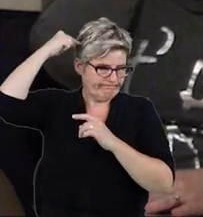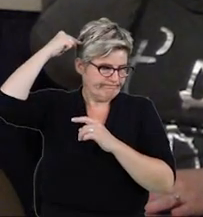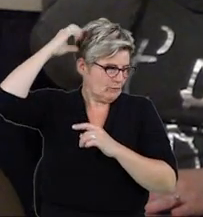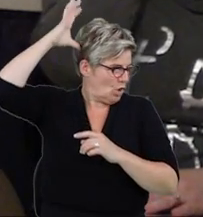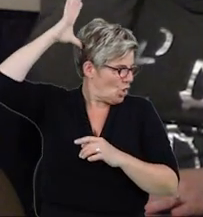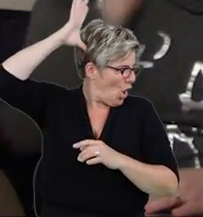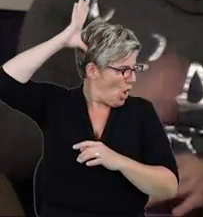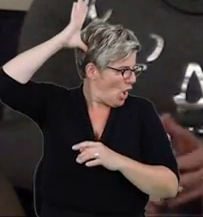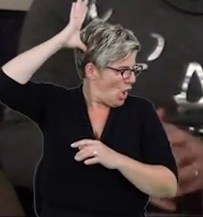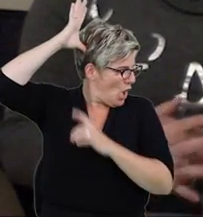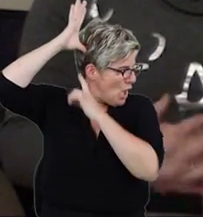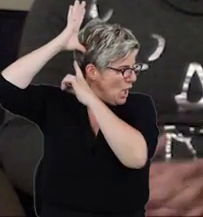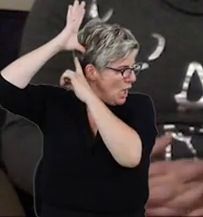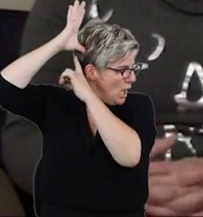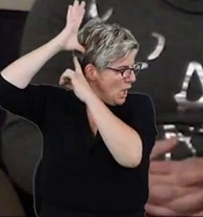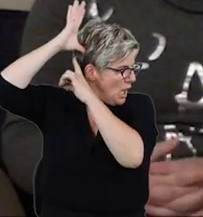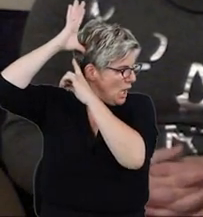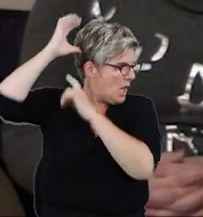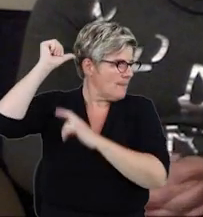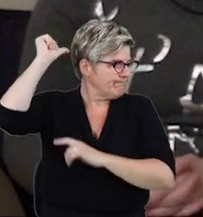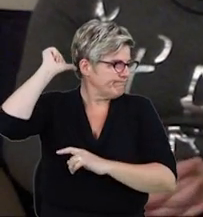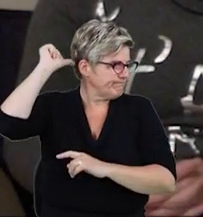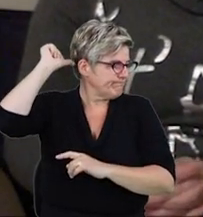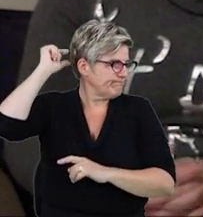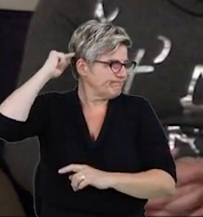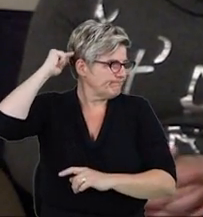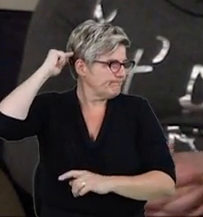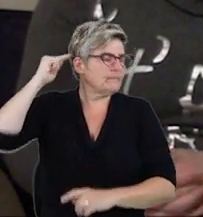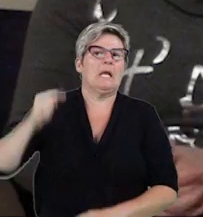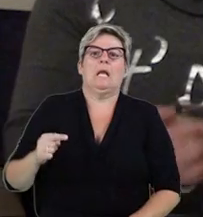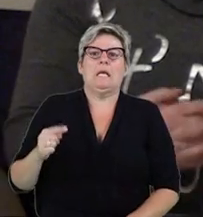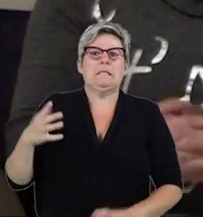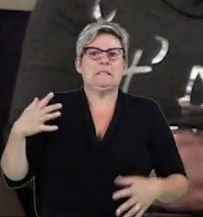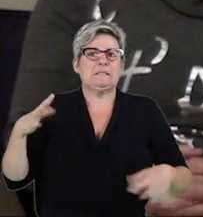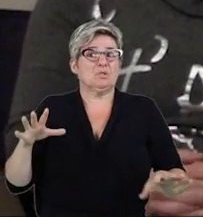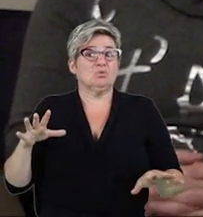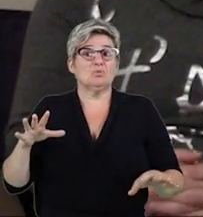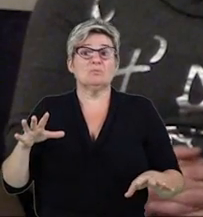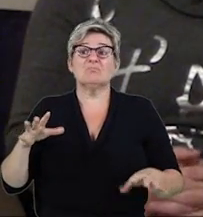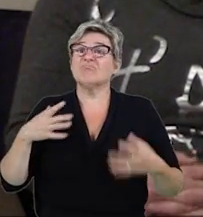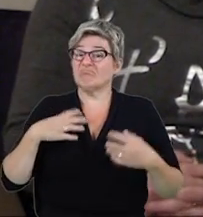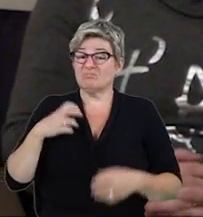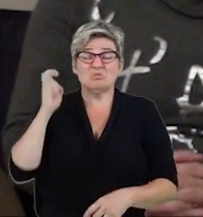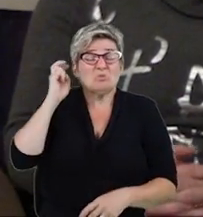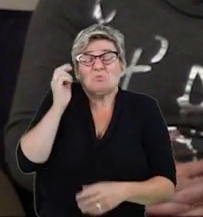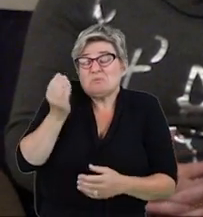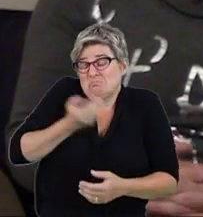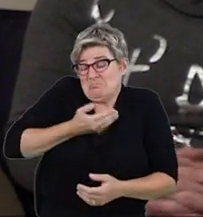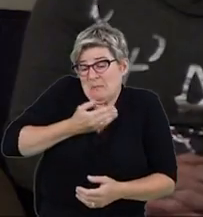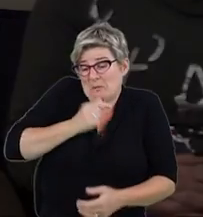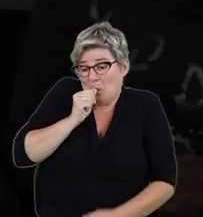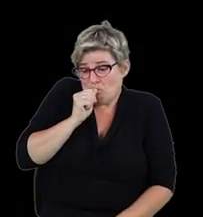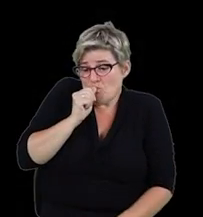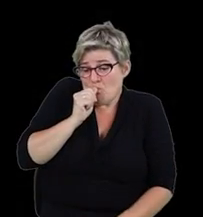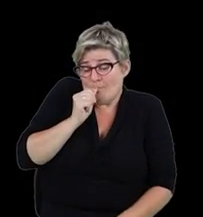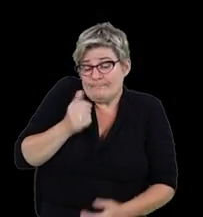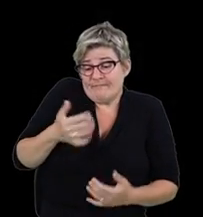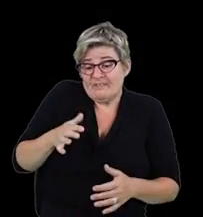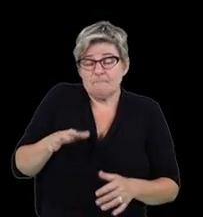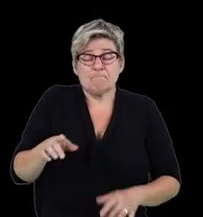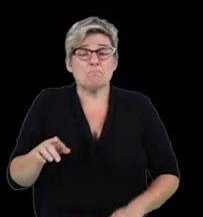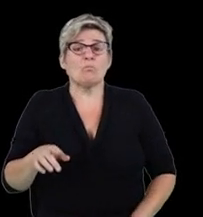os, derrière ton oreille. Et tu portais déjà ça, tout petit